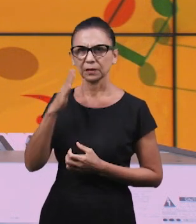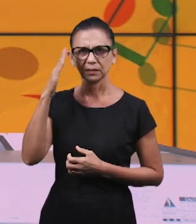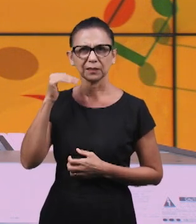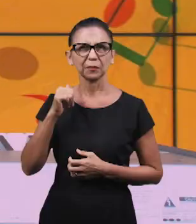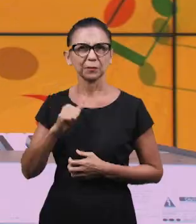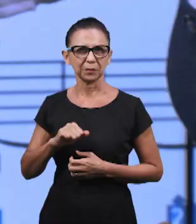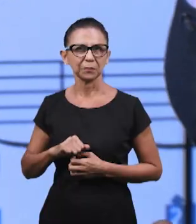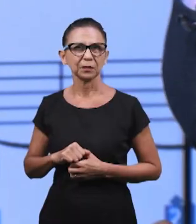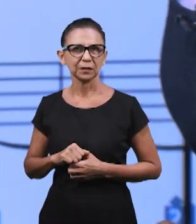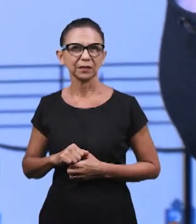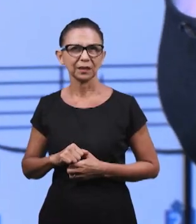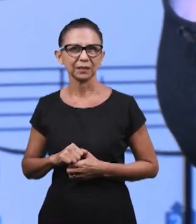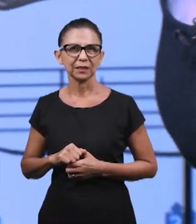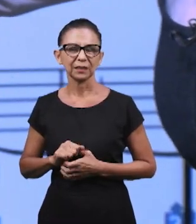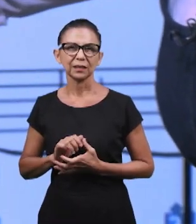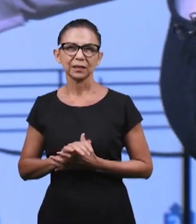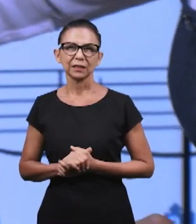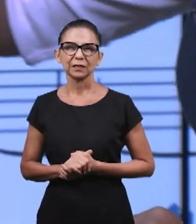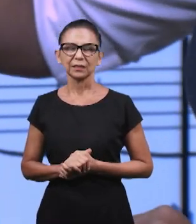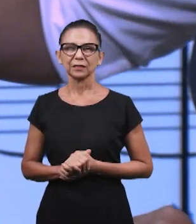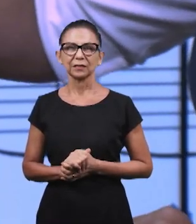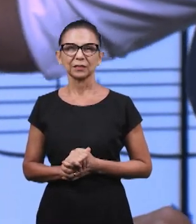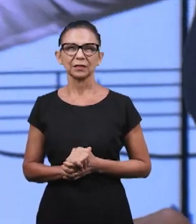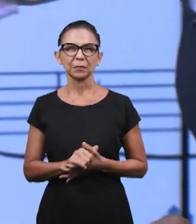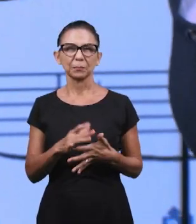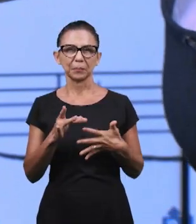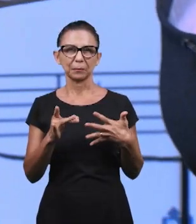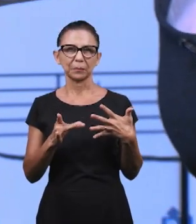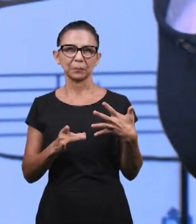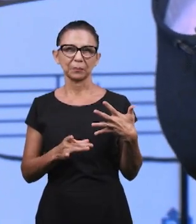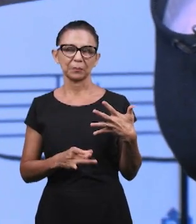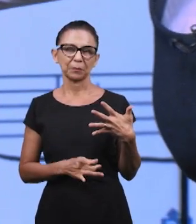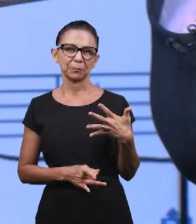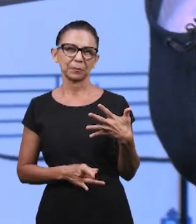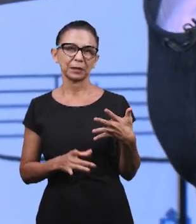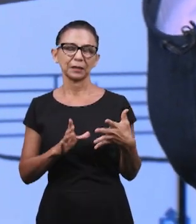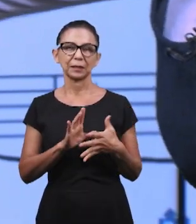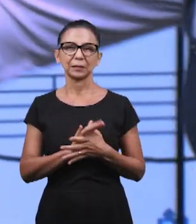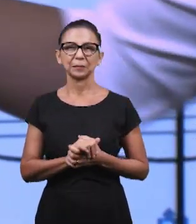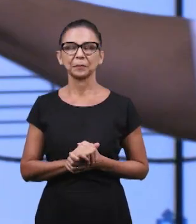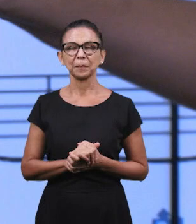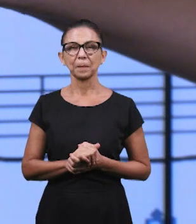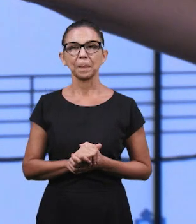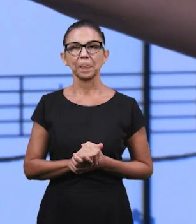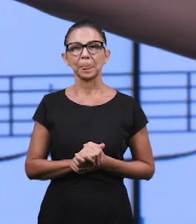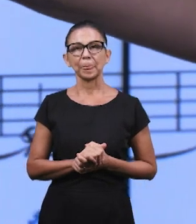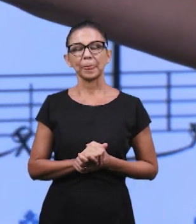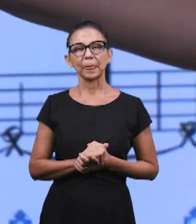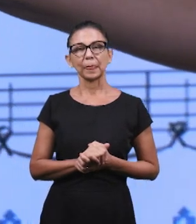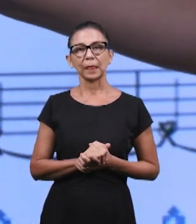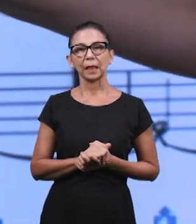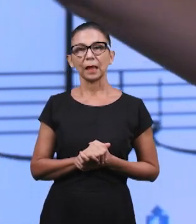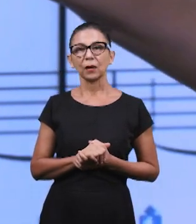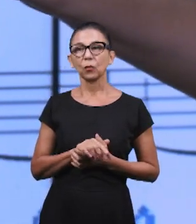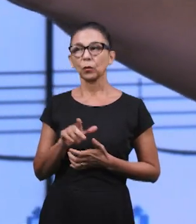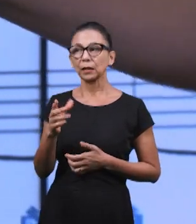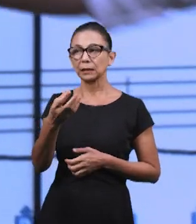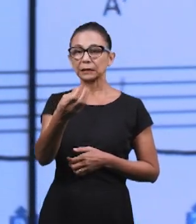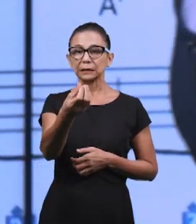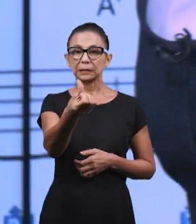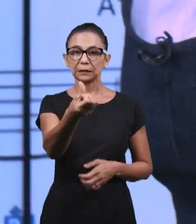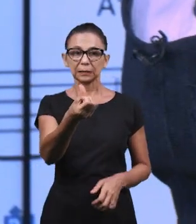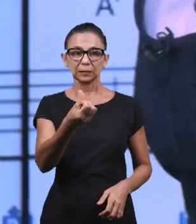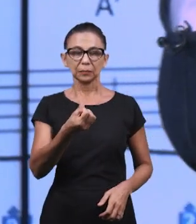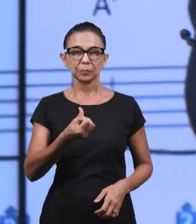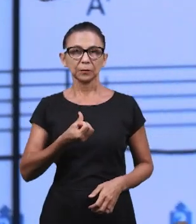Regardez, nous savons déjà que nous sommes dans un rythme binaire. La note si est bémol. Je vous ai